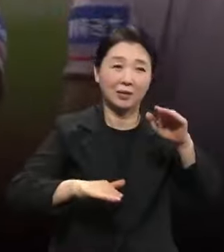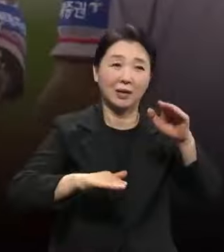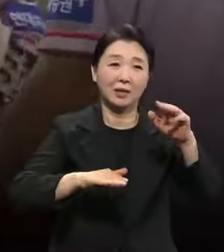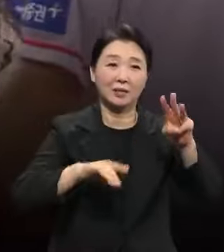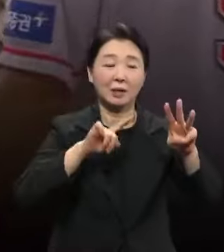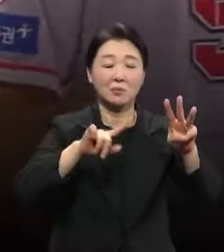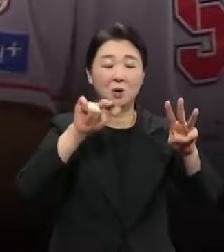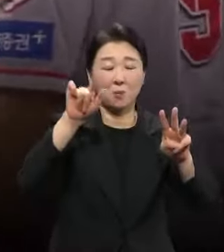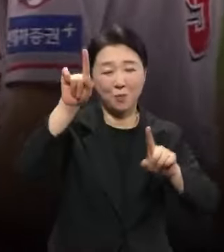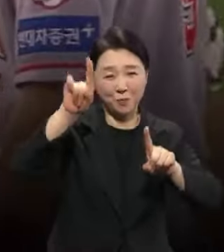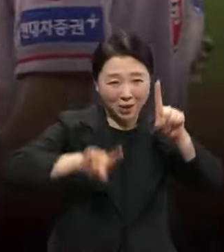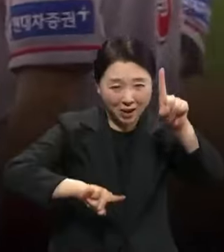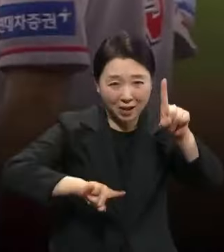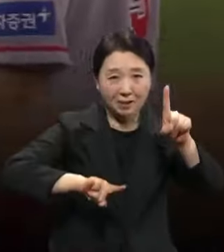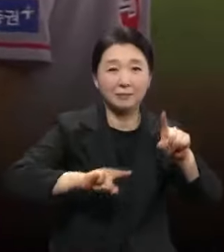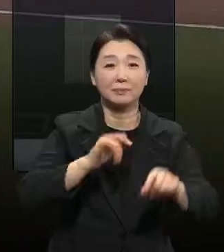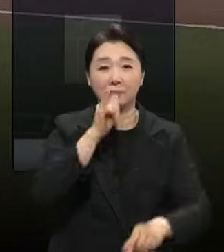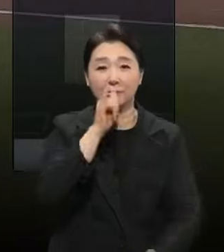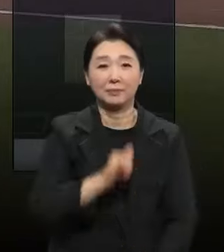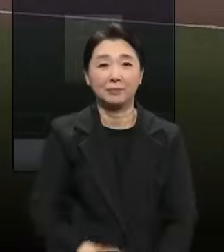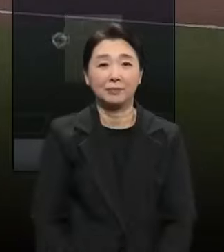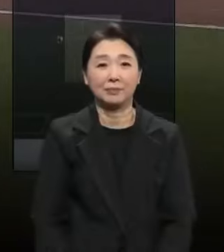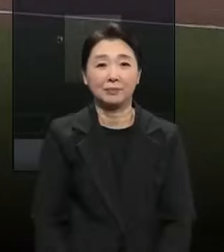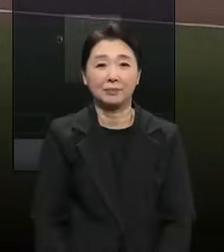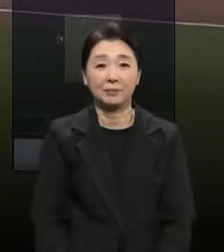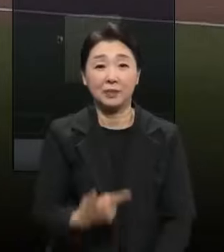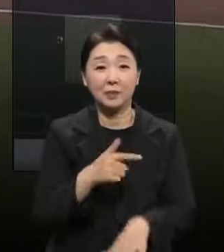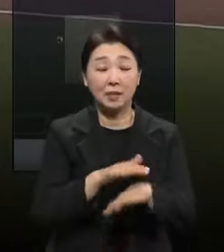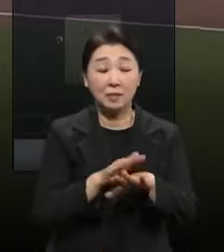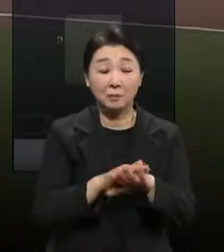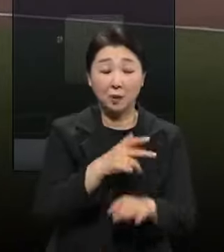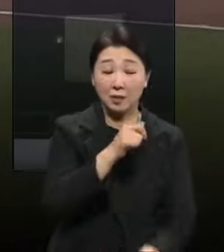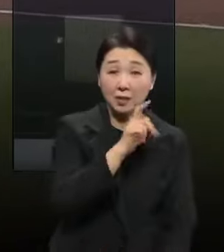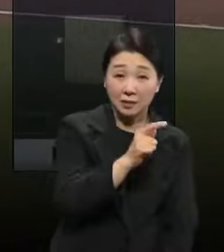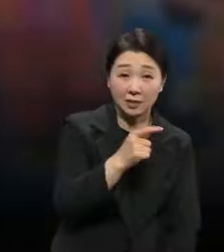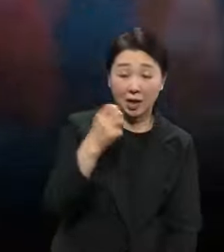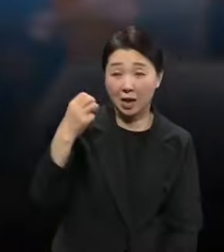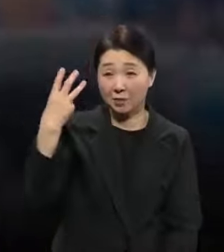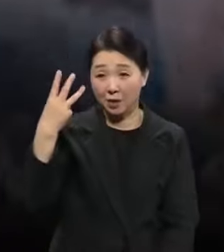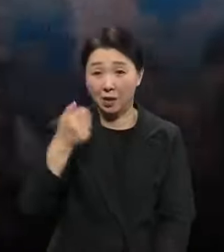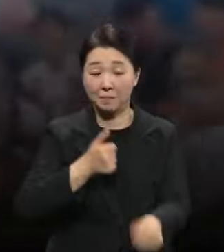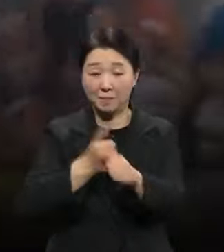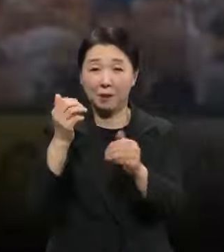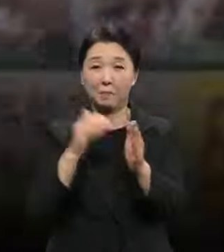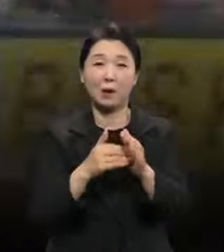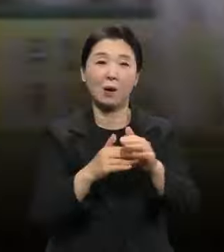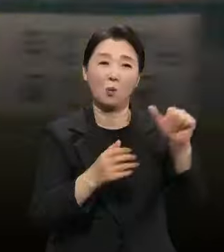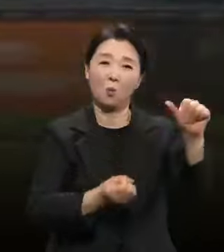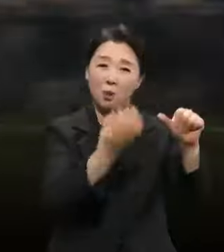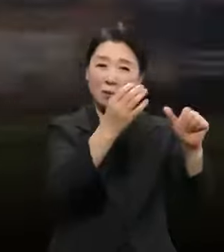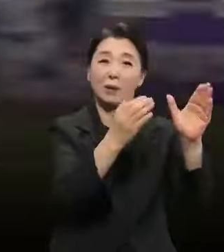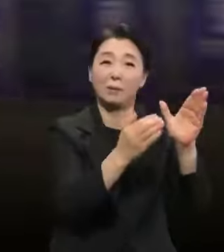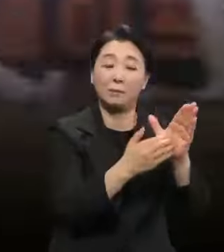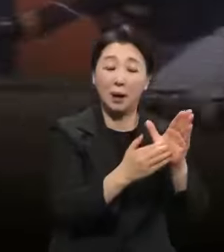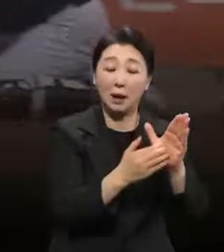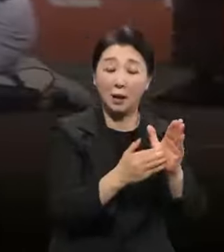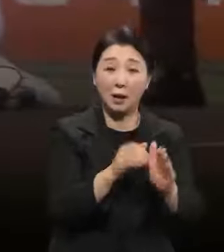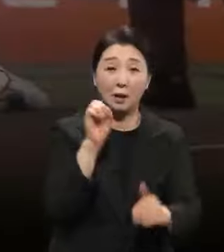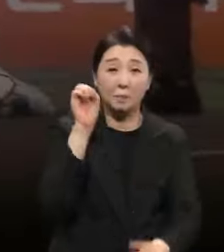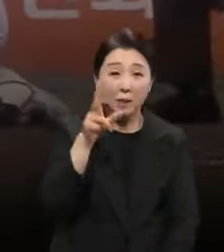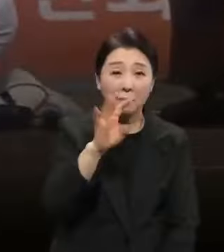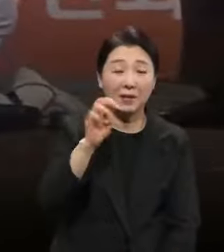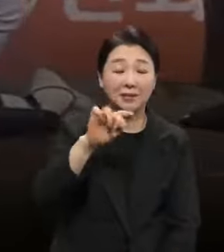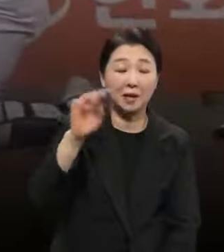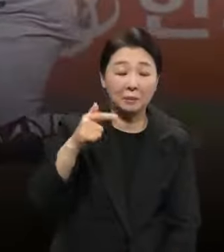위한 발판을 마련했습니다. 대전에서는 KT가 하나를 꺾고 5연승을 달렸습니다. 선발 벤자민이